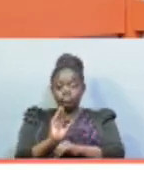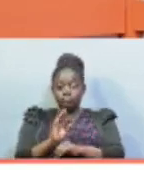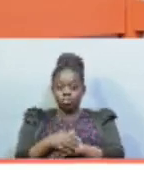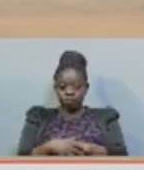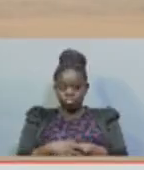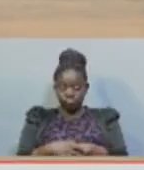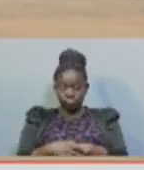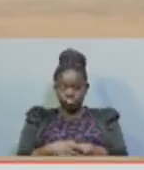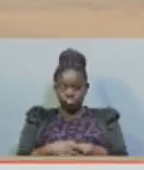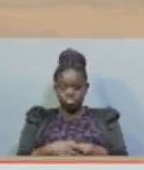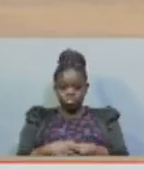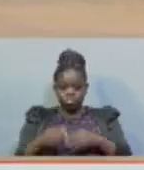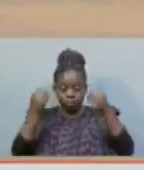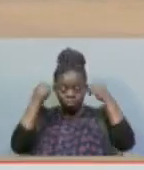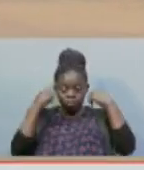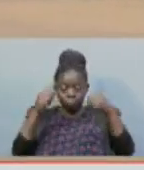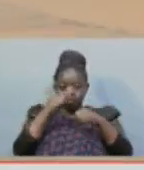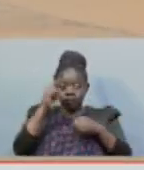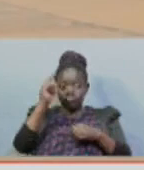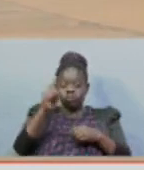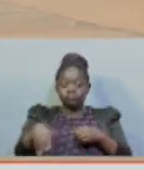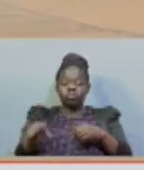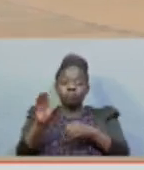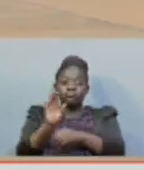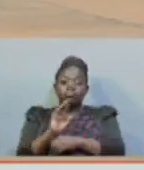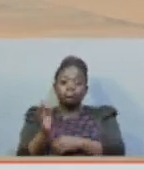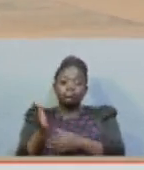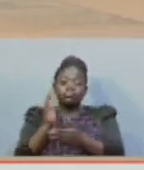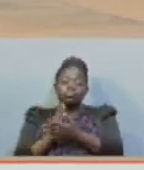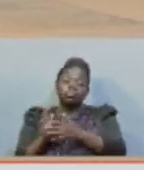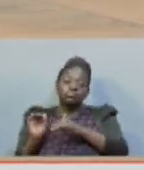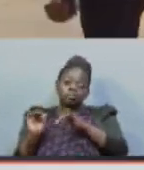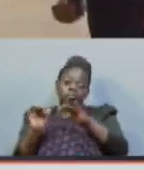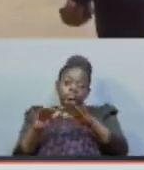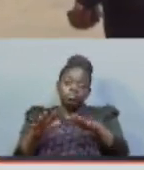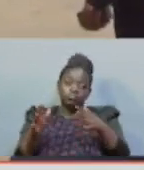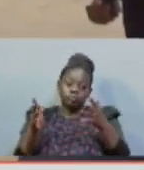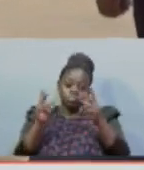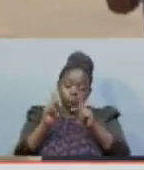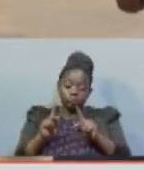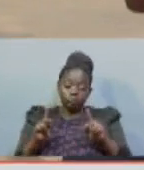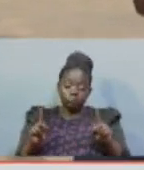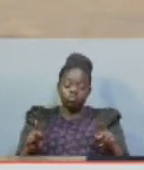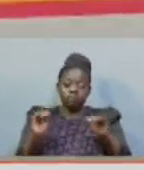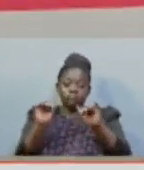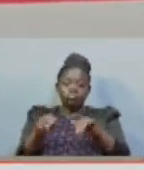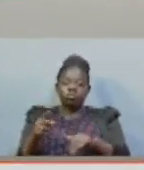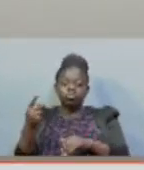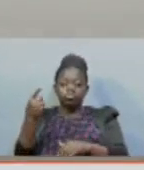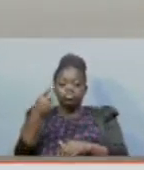Congo. President Museveni mutaka mu ggwanga lya DR Congo okwetaba mu lukungaana olw'emirembe n'obutebenkevu nga lwakumala ennaku